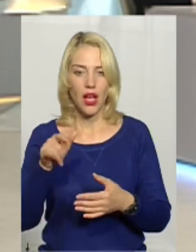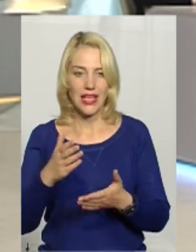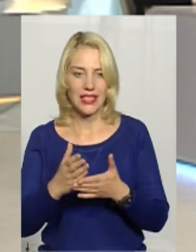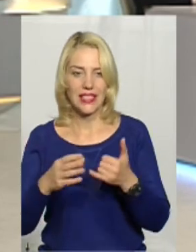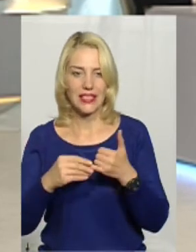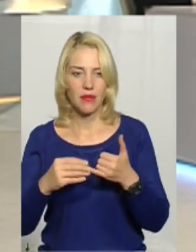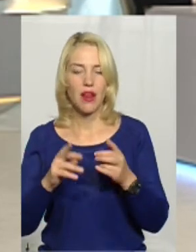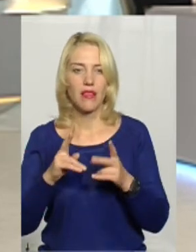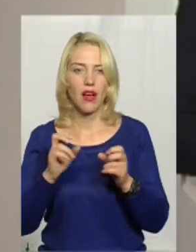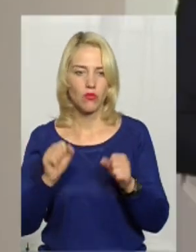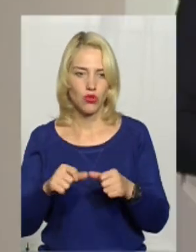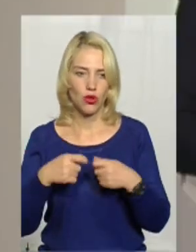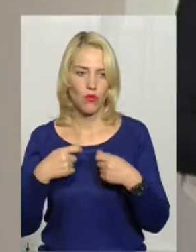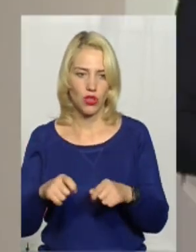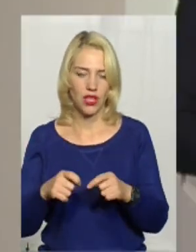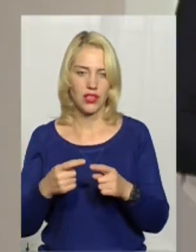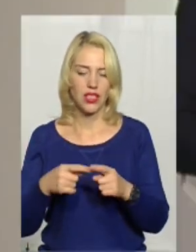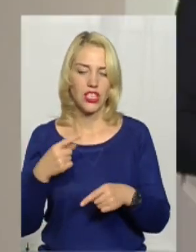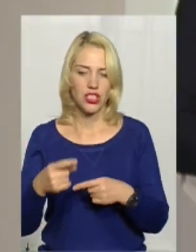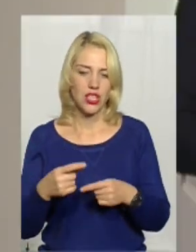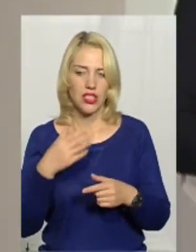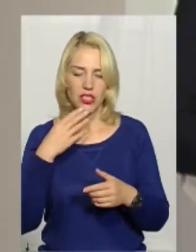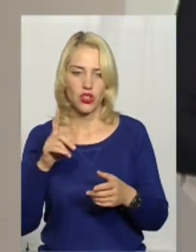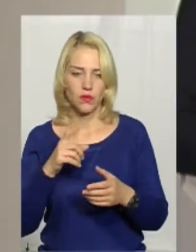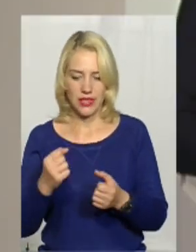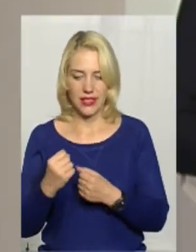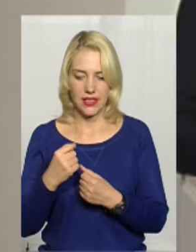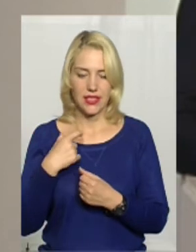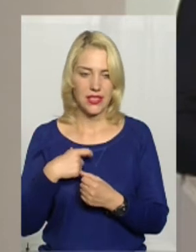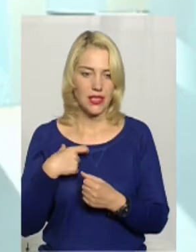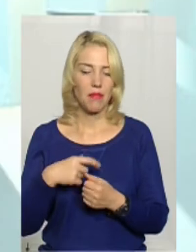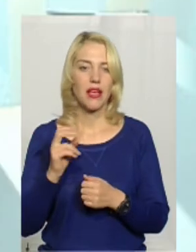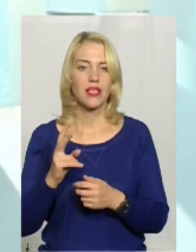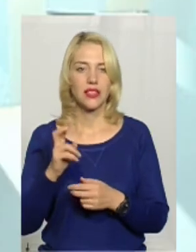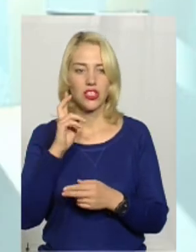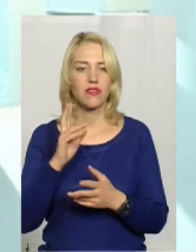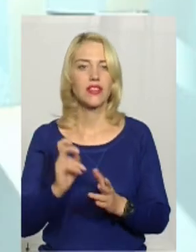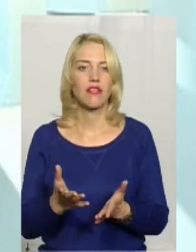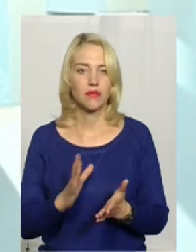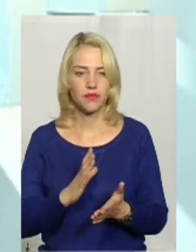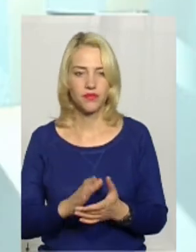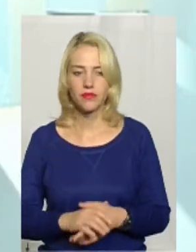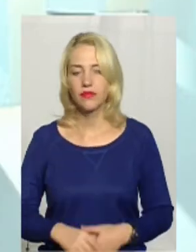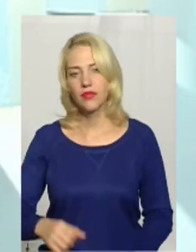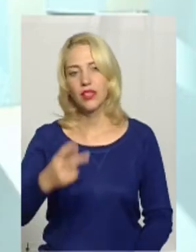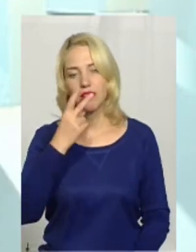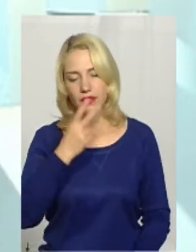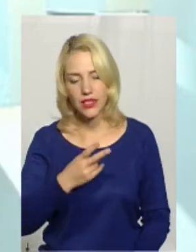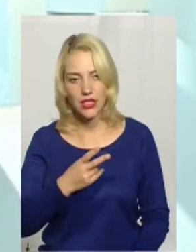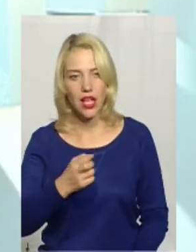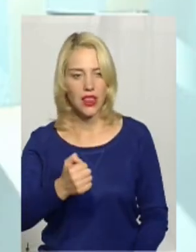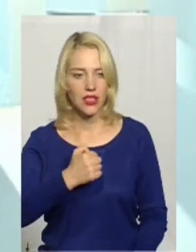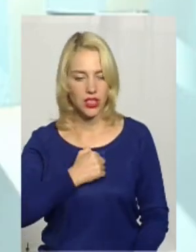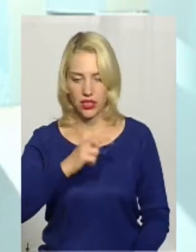її продати, щоб і свої інтереси захистити, ну і так сказати, зі сторони держави теж все було дивіться, добре. На жаль, держава, я ж говорю, не